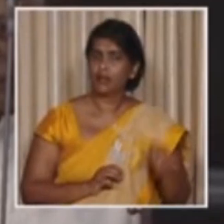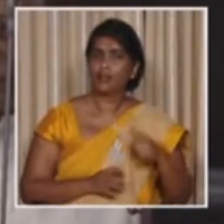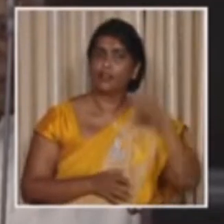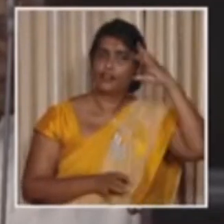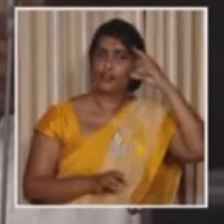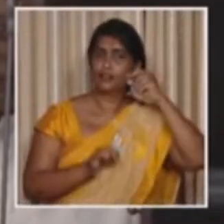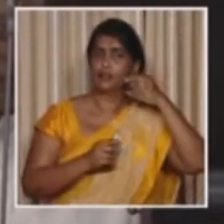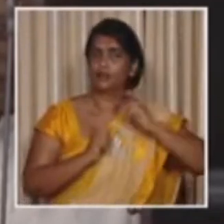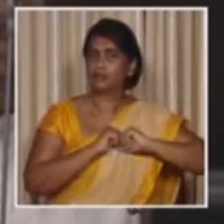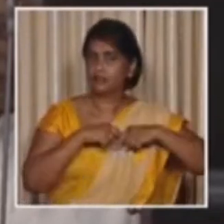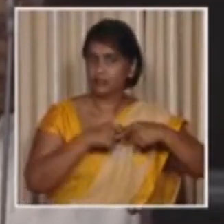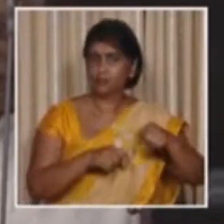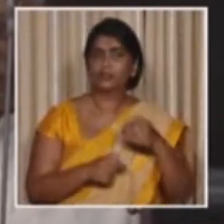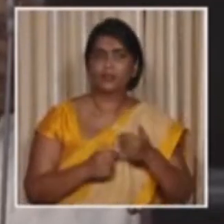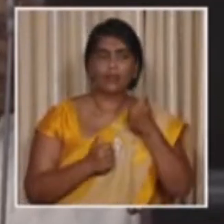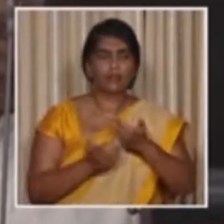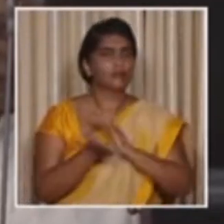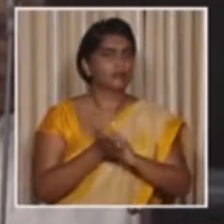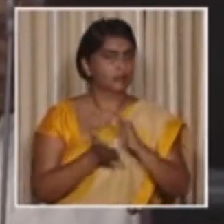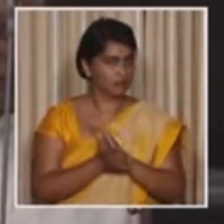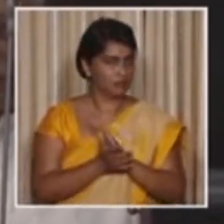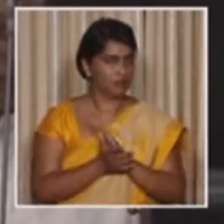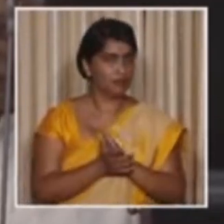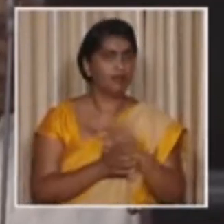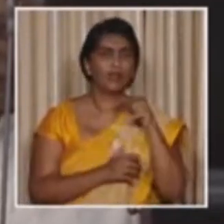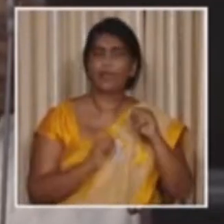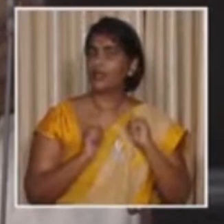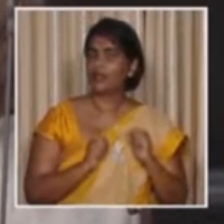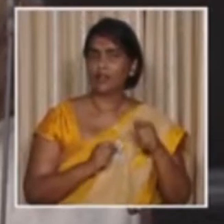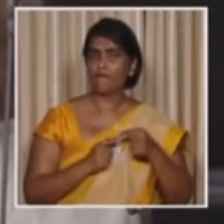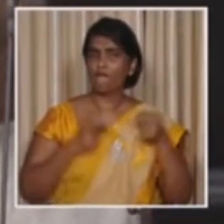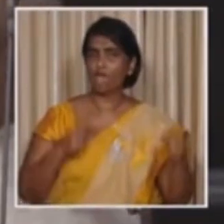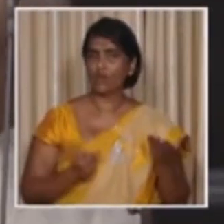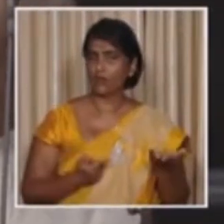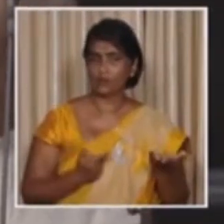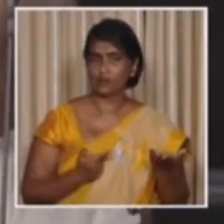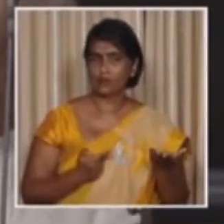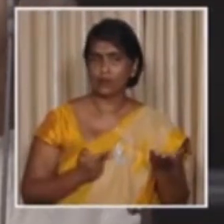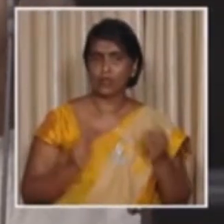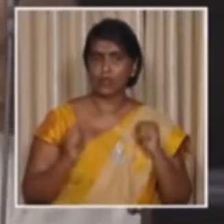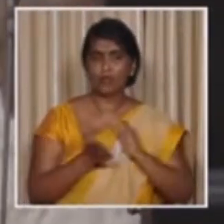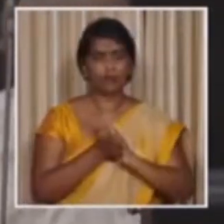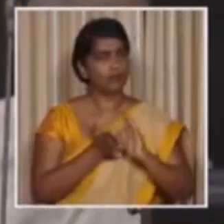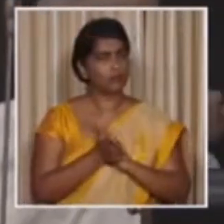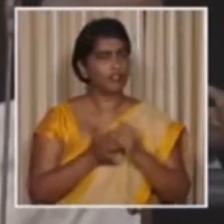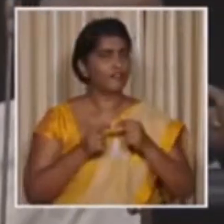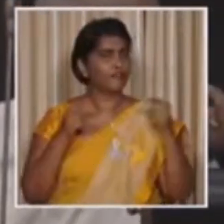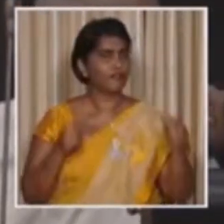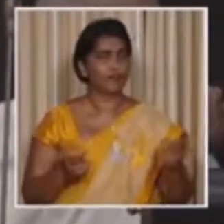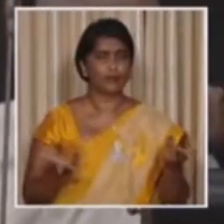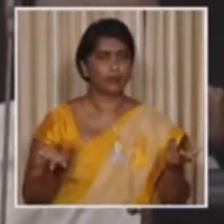බලය ගෙනියන්න අත්‍යවශ්‍ය සේවාවක් ඉතින් ඇයි ඒකට විරුද්ධ වෙන්නේ ඇයි මේ සේවාවන් වලට විරුද්ධ